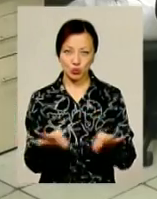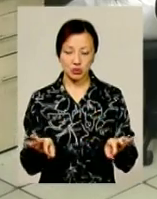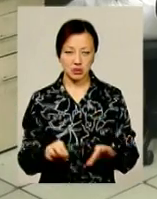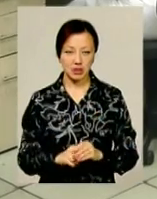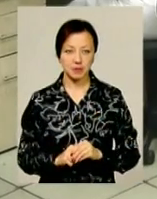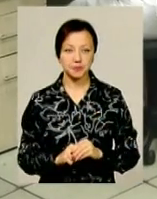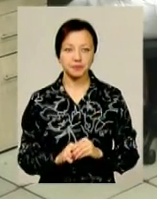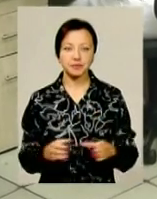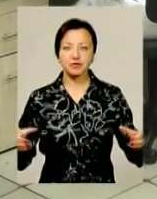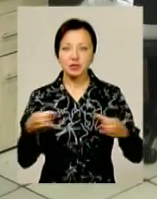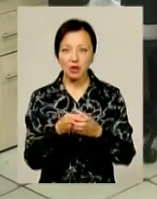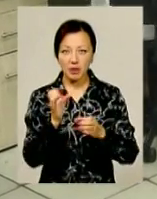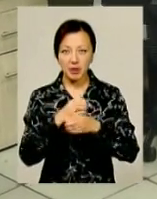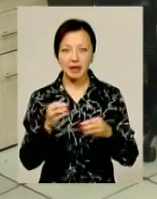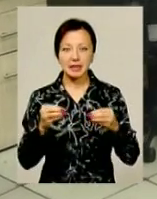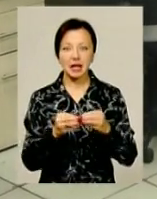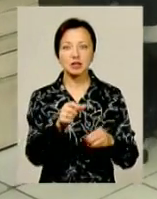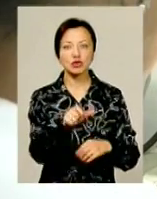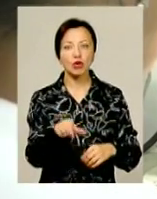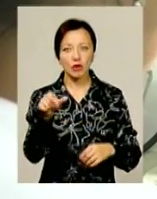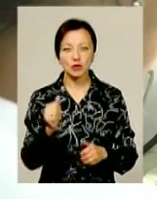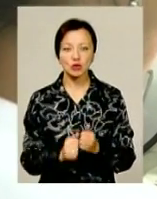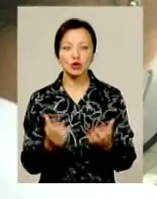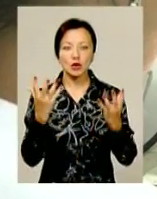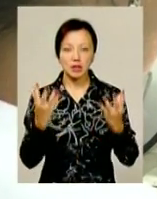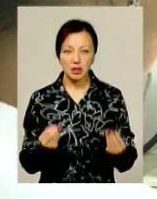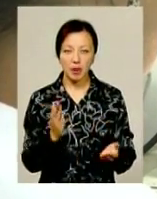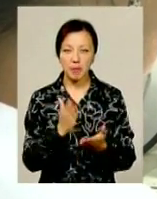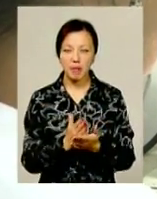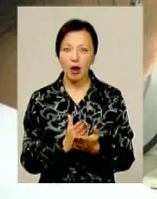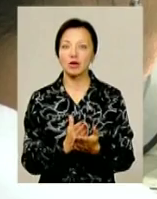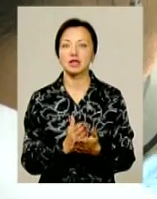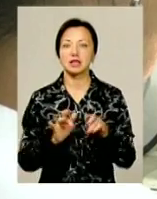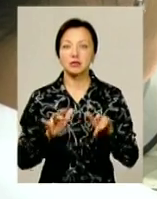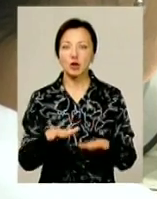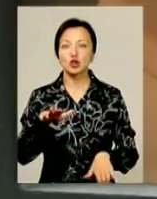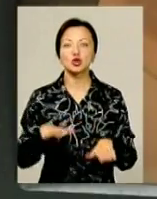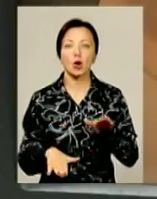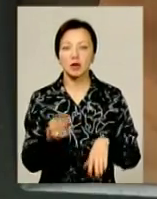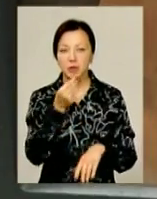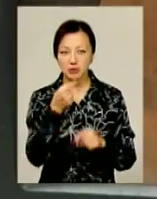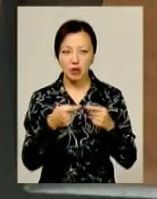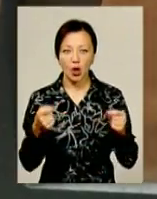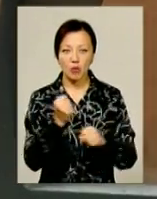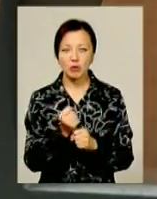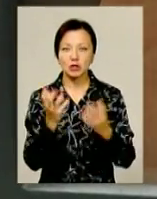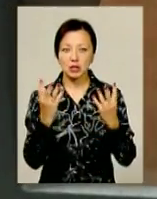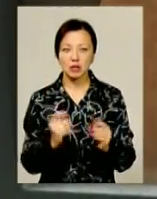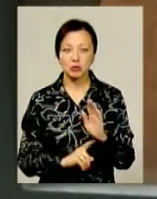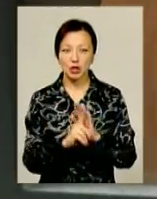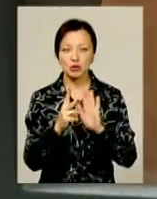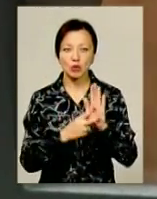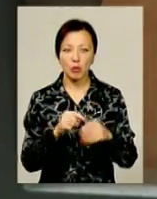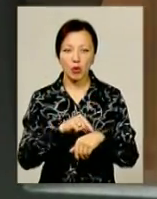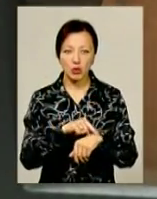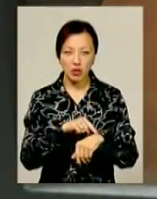допускається. Штат лабораторії – всього 10 осіб. І щодня вони мають справу із тонами харчової сировини. Робочий день у нас починається з 7-ї години,